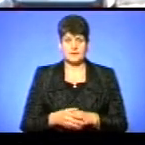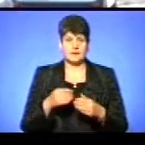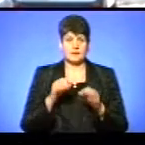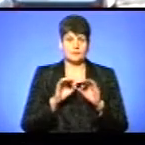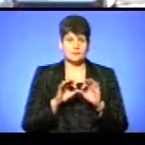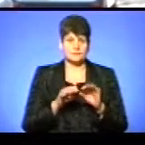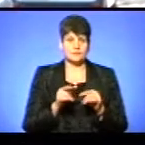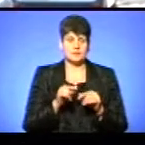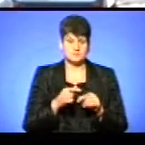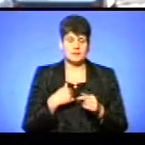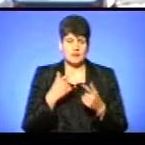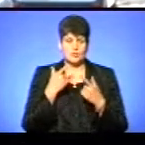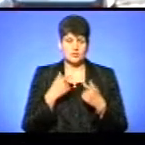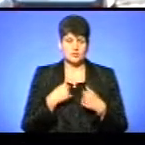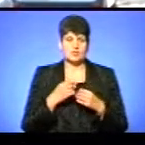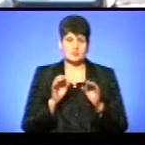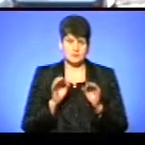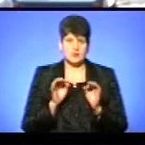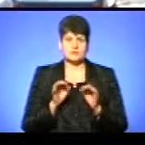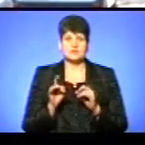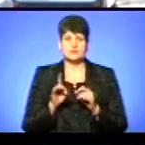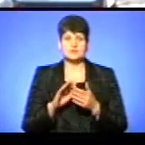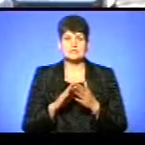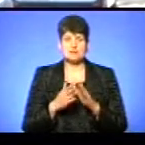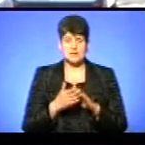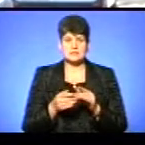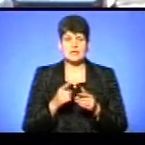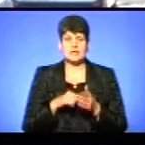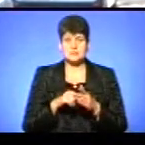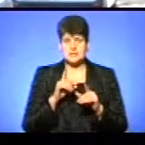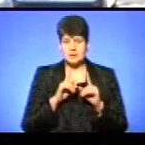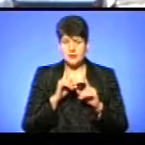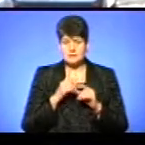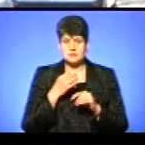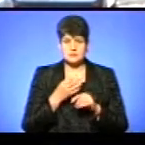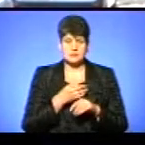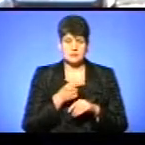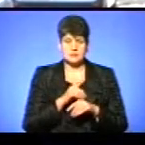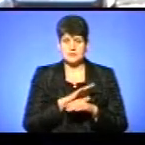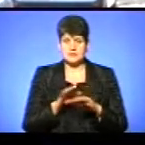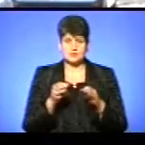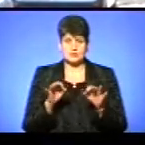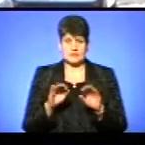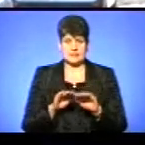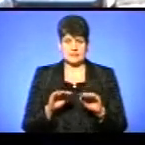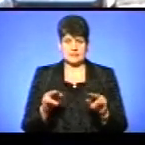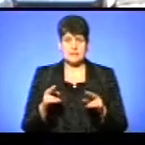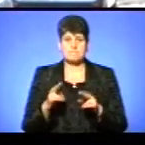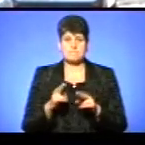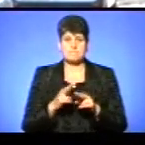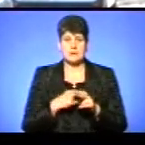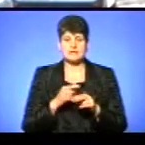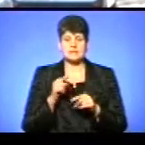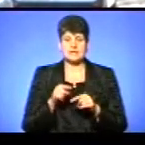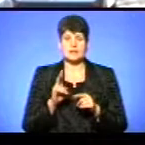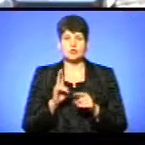Мотивуючи тим, мене попереджали, правда, що от така ситуація, міська рада сказала їм не пускати дітей без ті, що